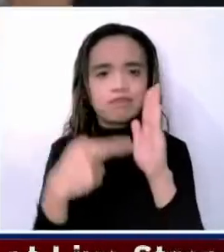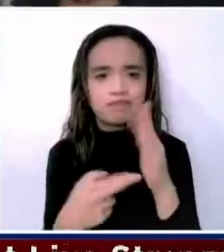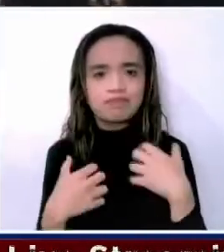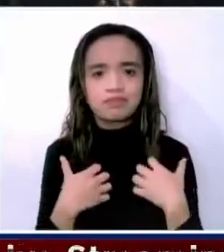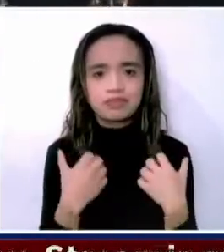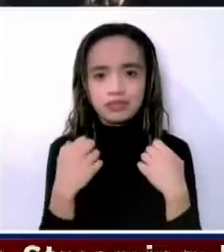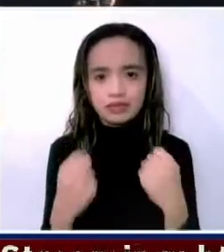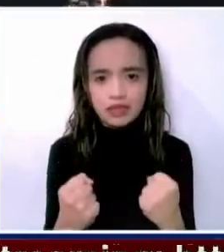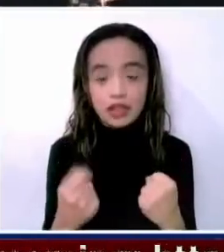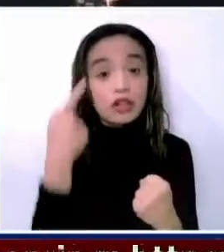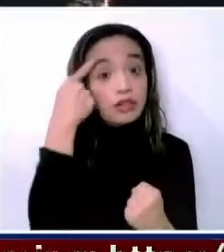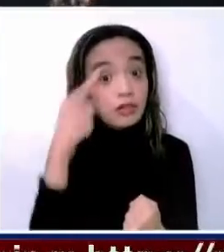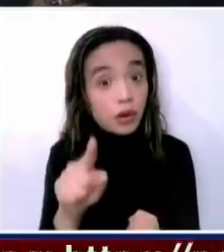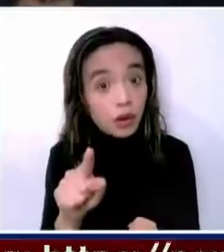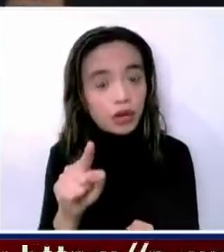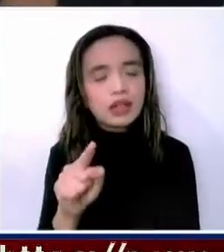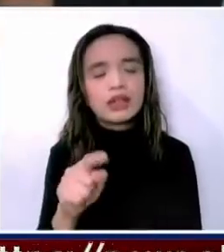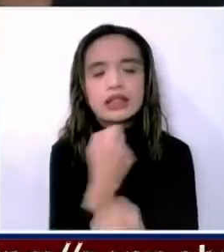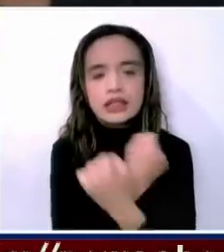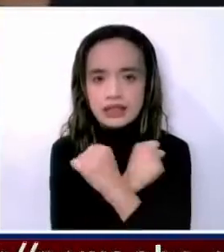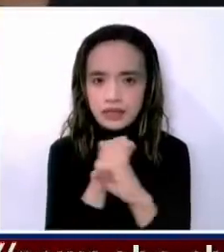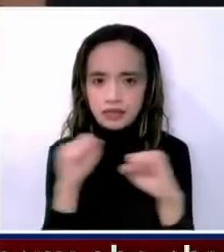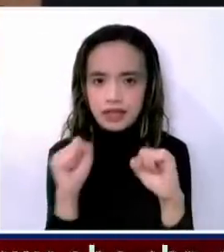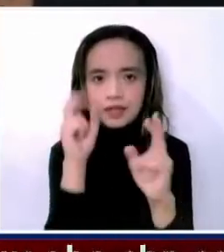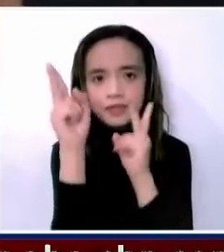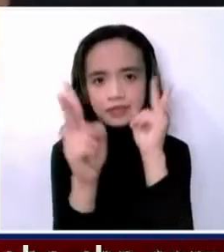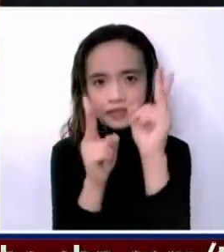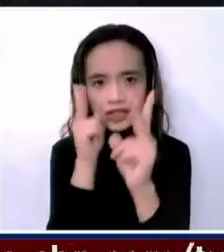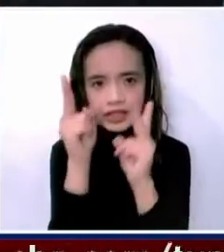sa kaligtasan ng mga bisita at ng mga